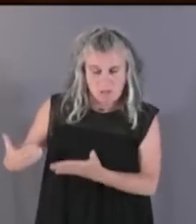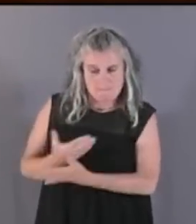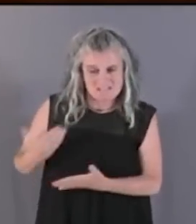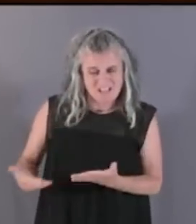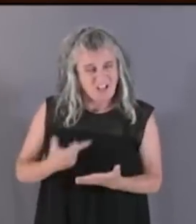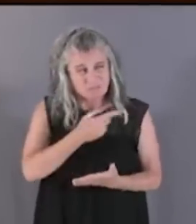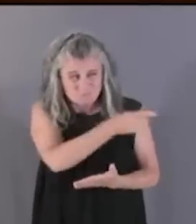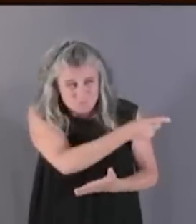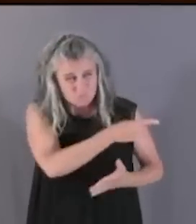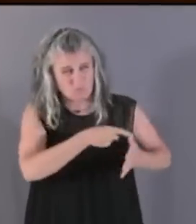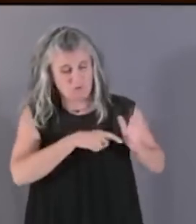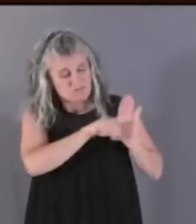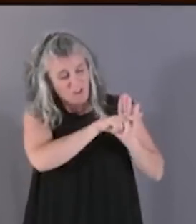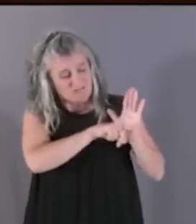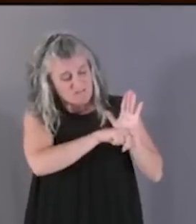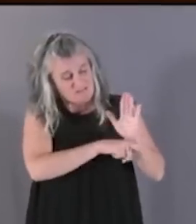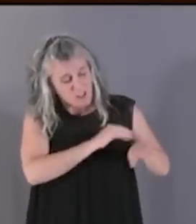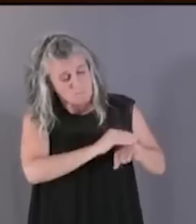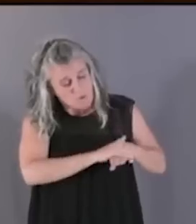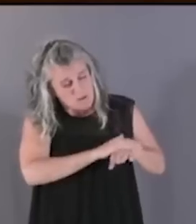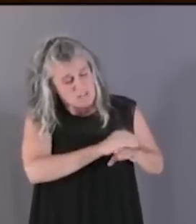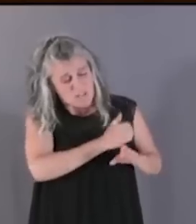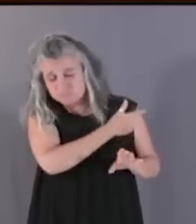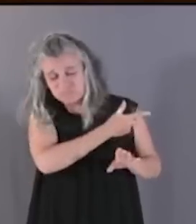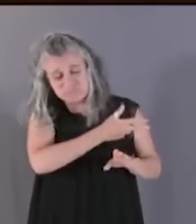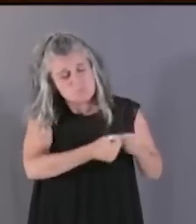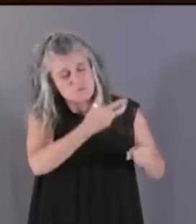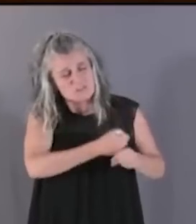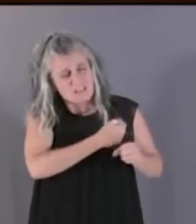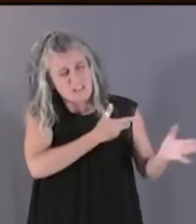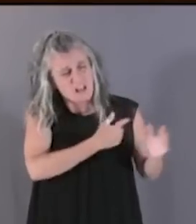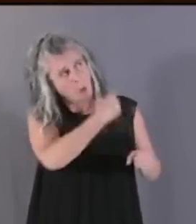depuis tant d'années et de revenir à la raison, dans l'intérêt de